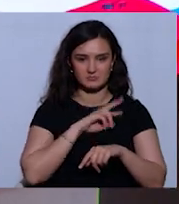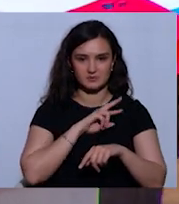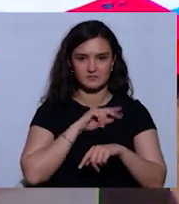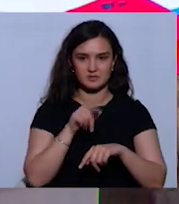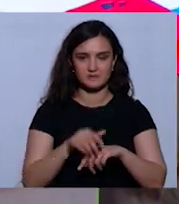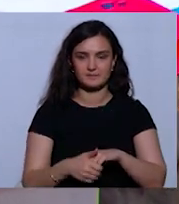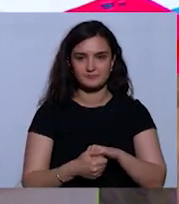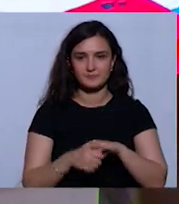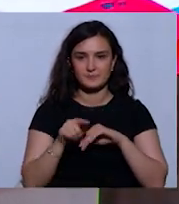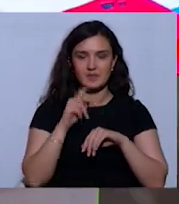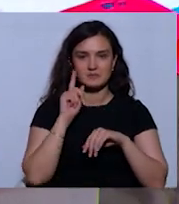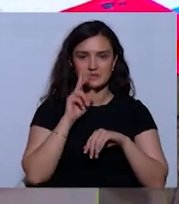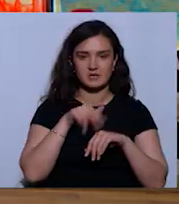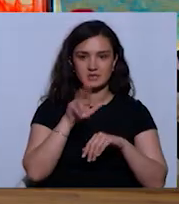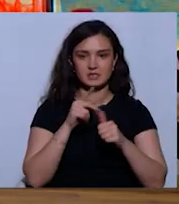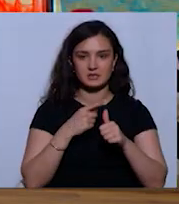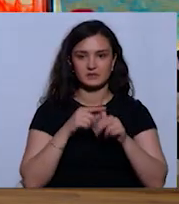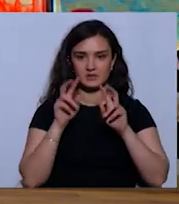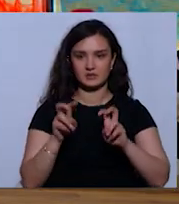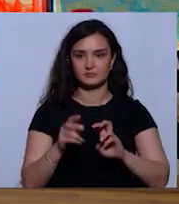მიყვარს მე. ამ მწვანეს ქვია